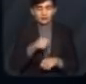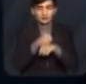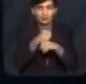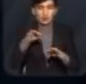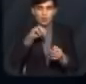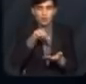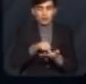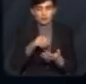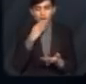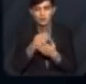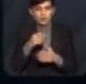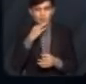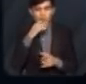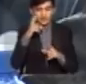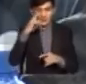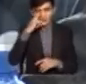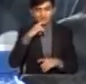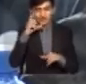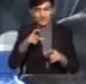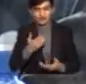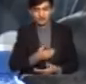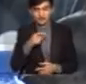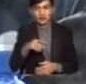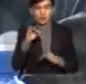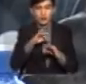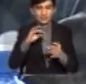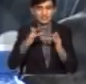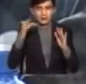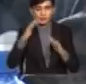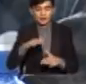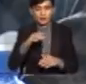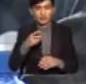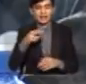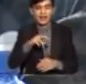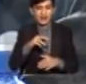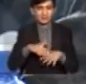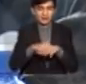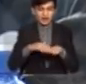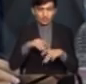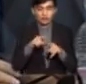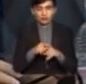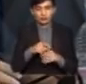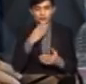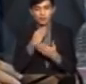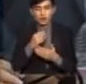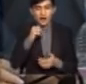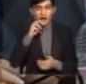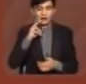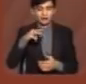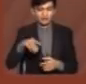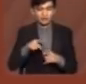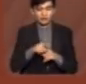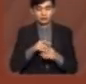каждый казахстанец разместив на сайте электронного правительства для граждан в разделе нормативно-правовых актов